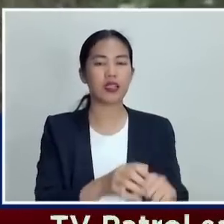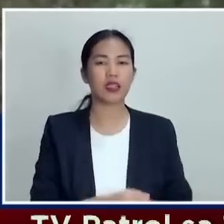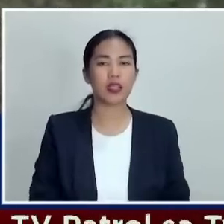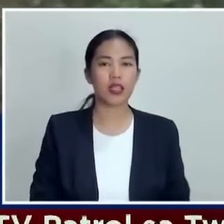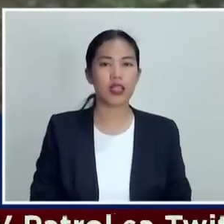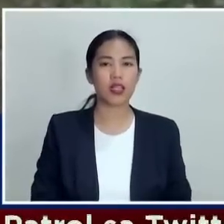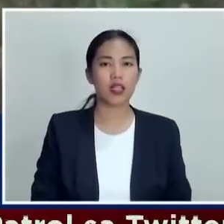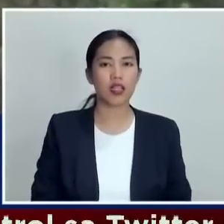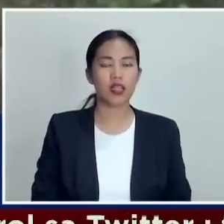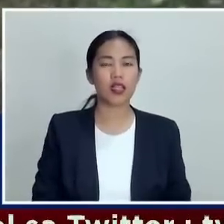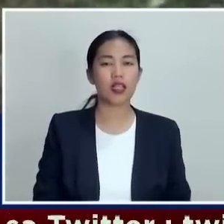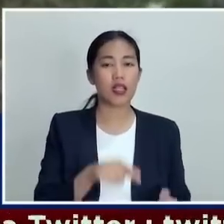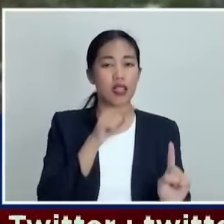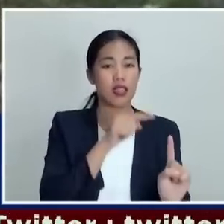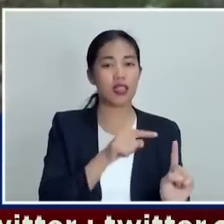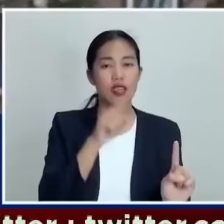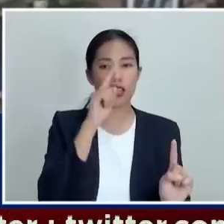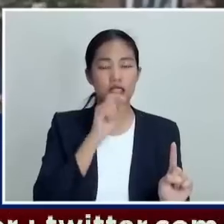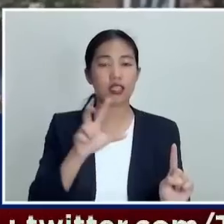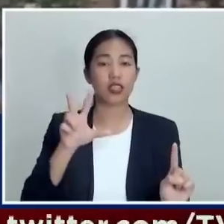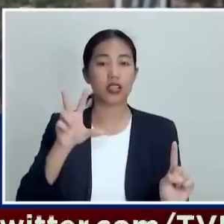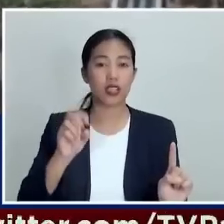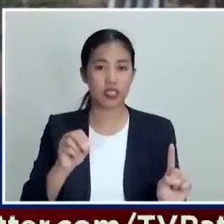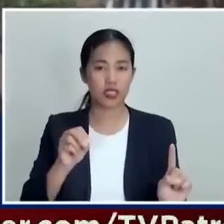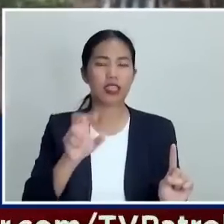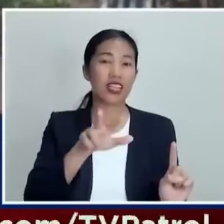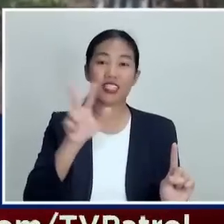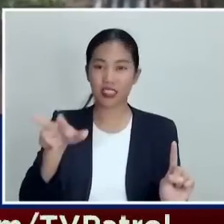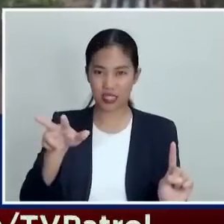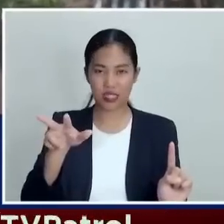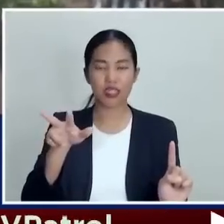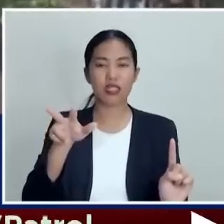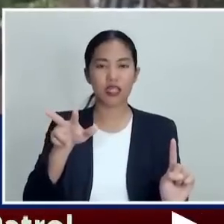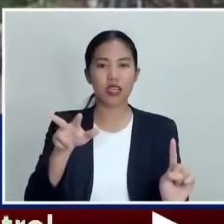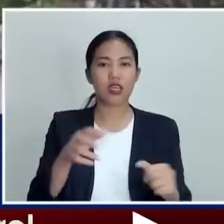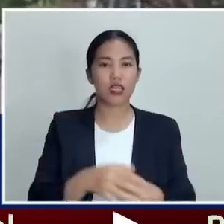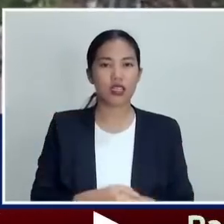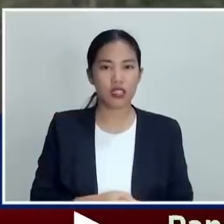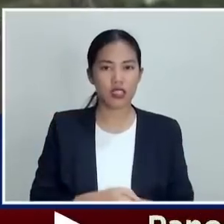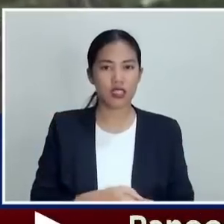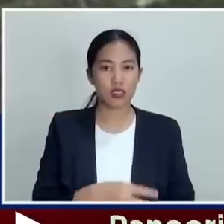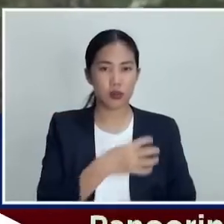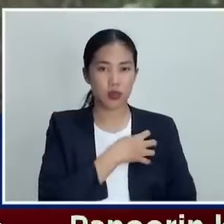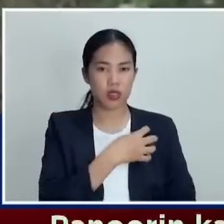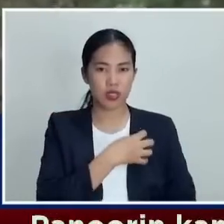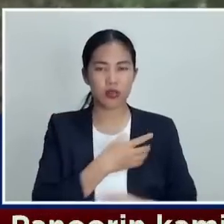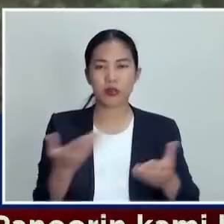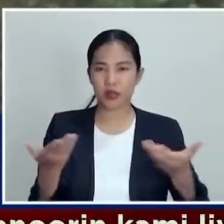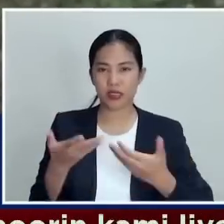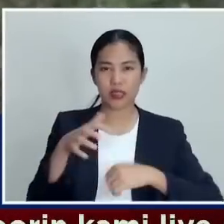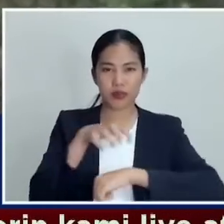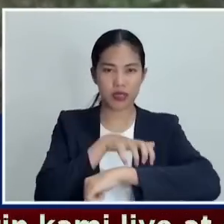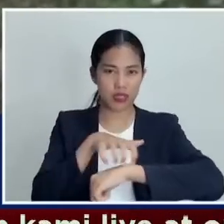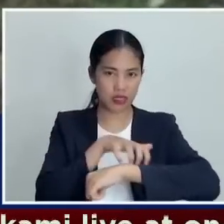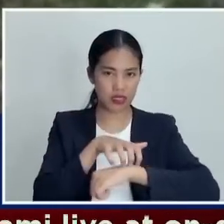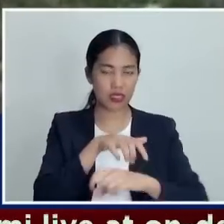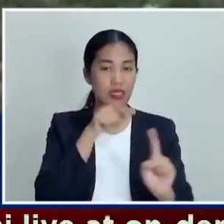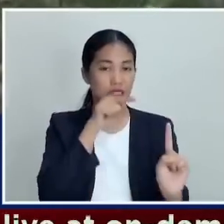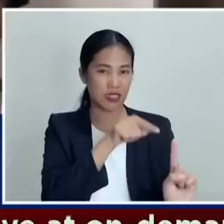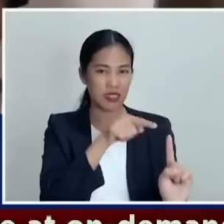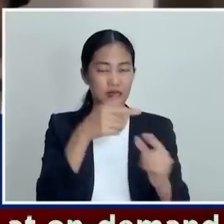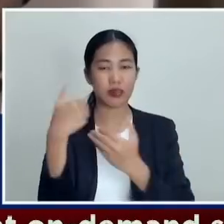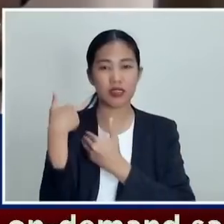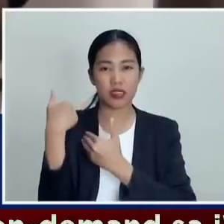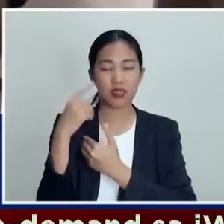gulang na korporal sa mismong tanggapan ng Makati City Central Office Station. Nakatalaga ang suspect bilang staff